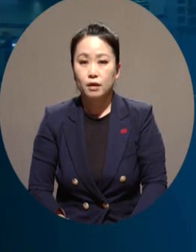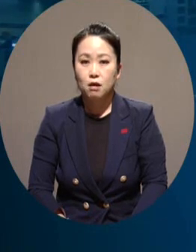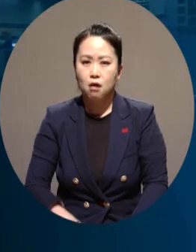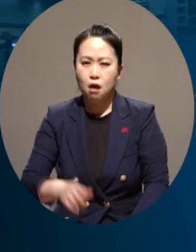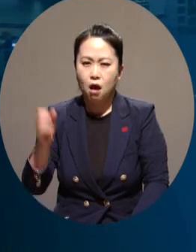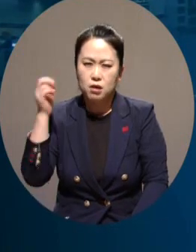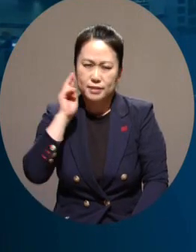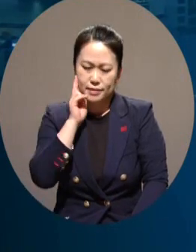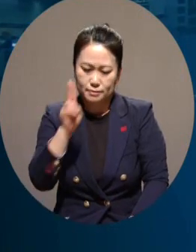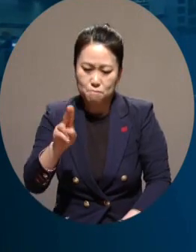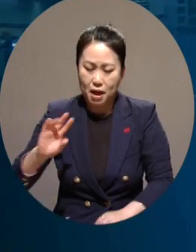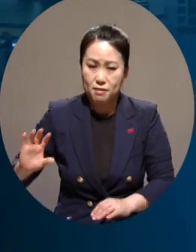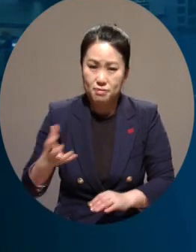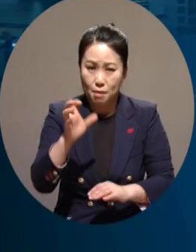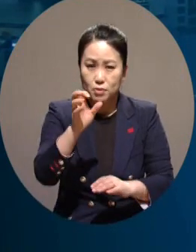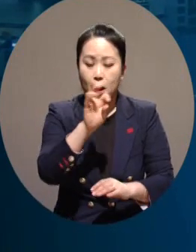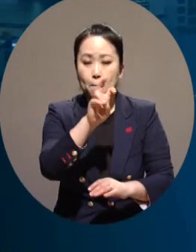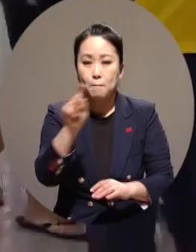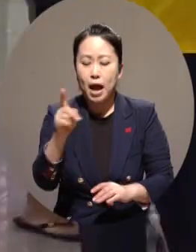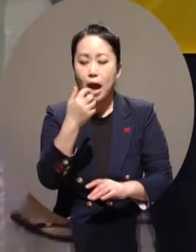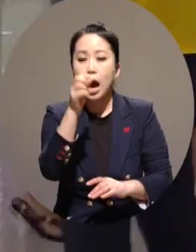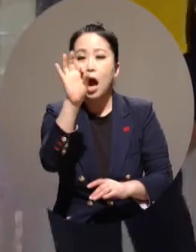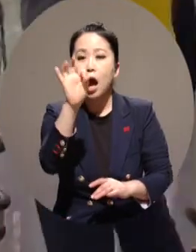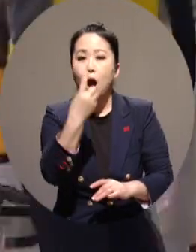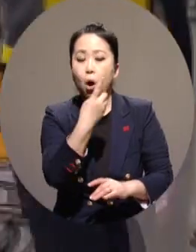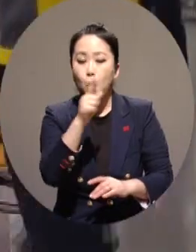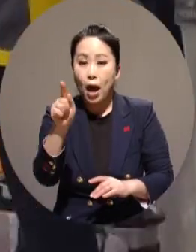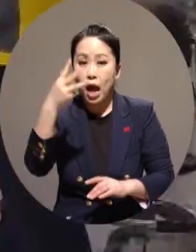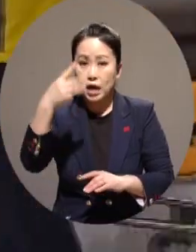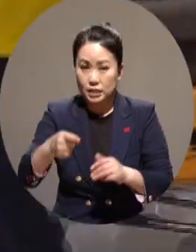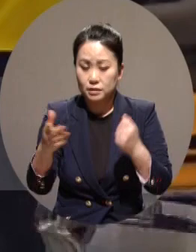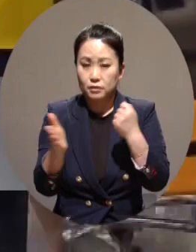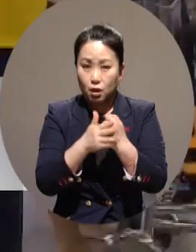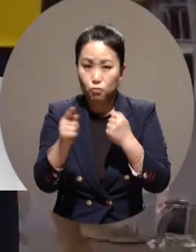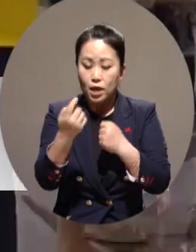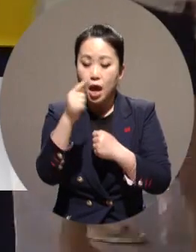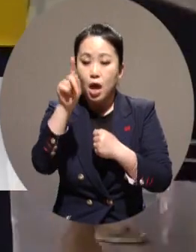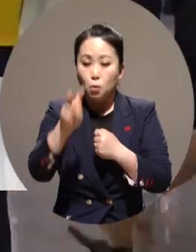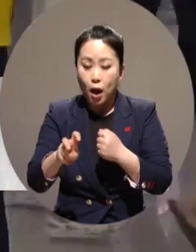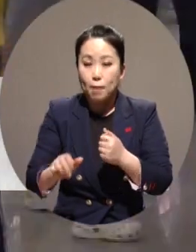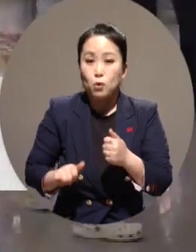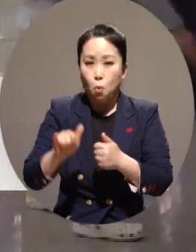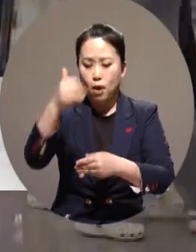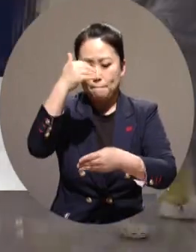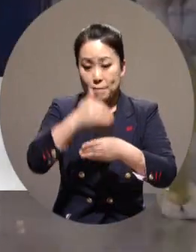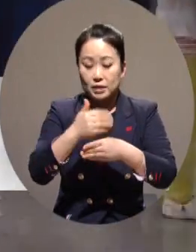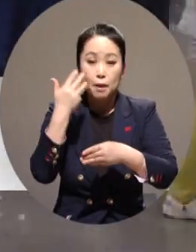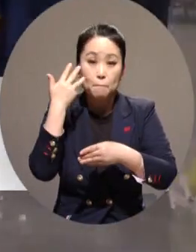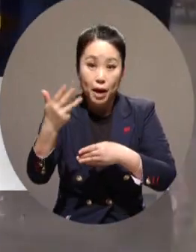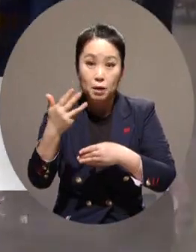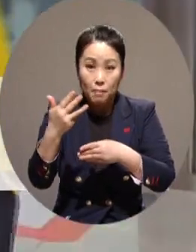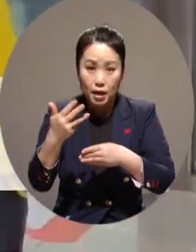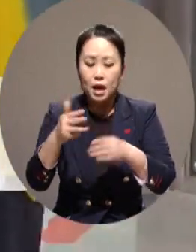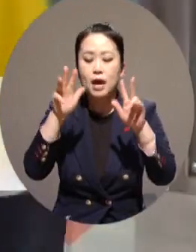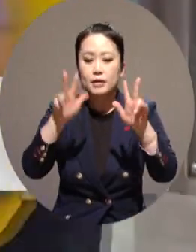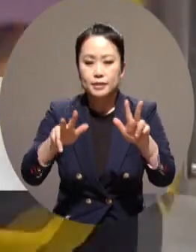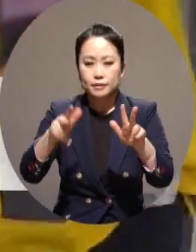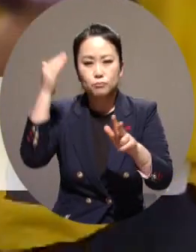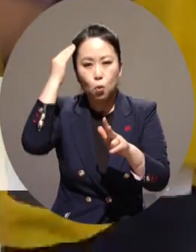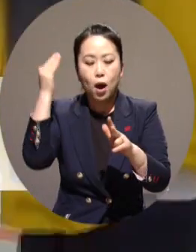슈퍼 태풍 나와르의 영향으로 인한 괌 공항 폐쇄 8일 만에 현지에 발이 묶였던 관광객들이